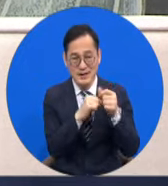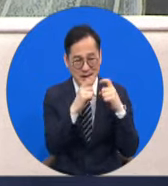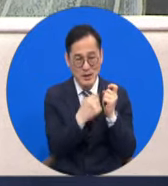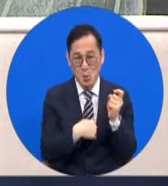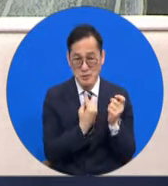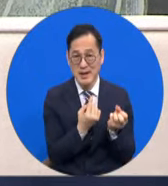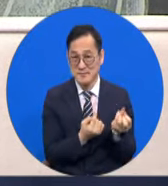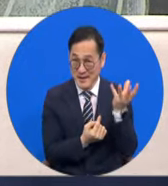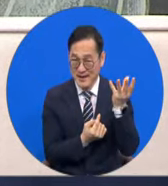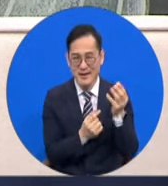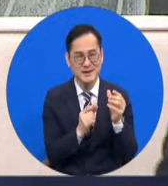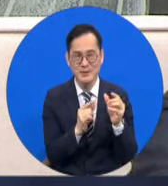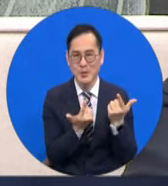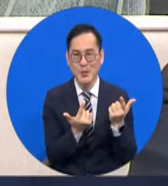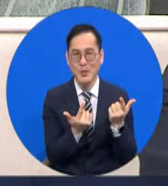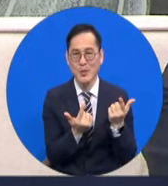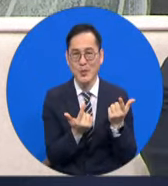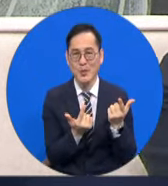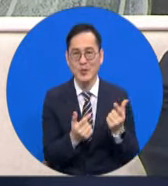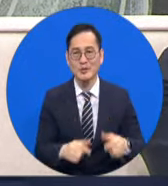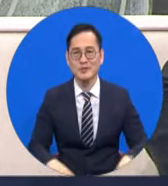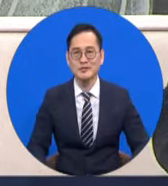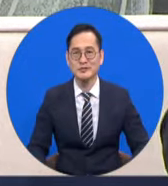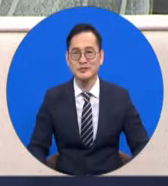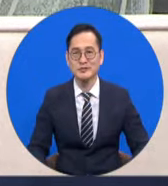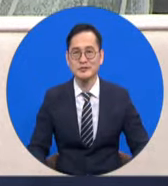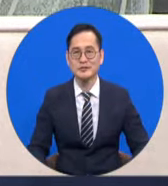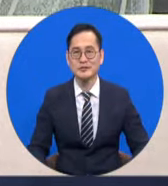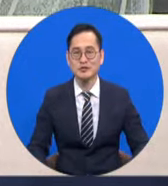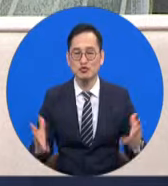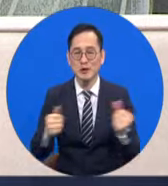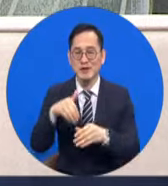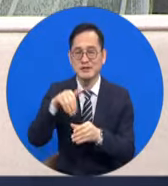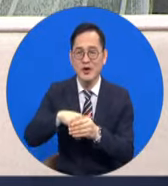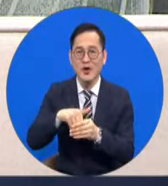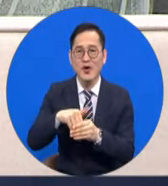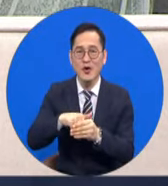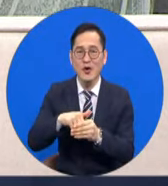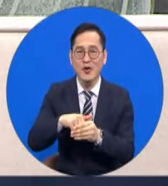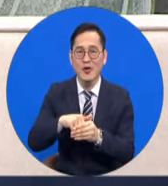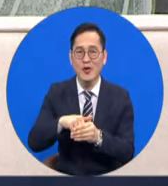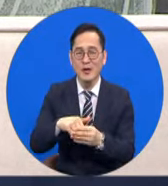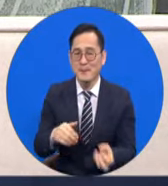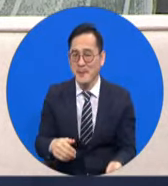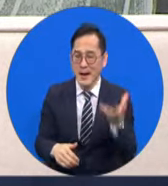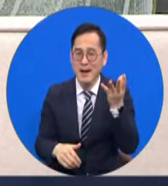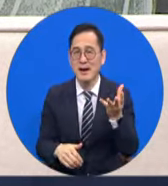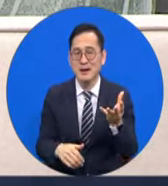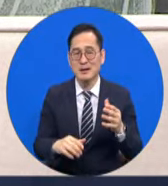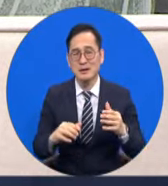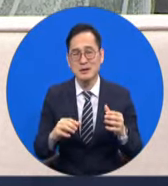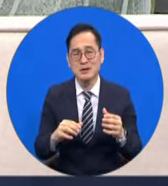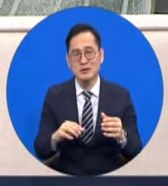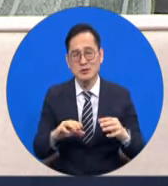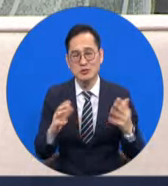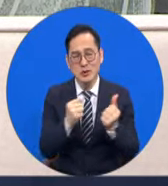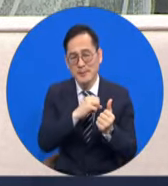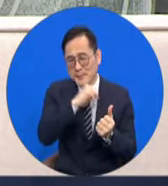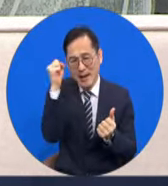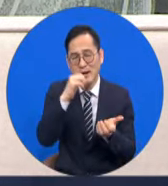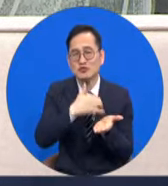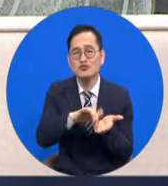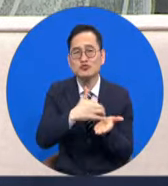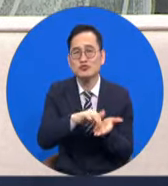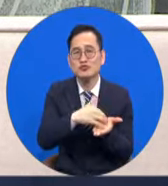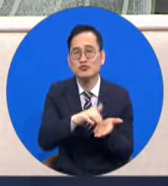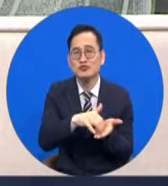이번 총선 결과가 몇 석 정도 얻느냐가 우선 중요한 것 같고요. 예컨대 본인은